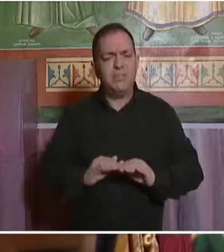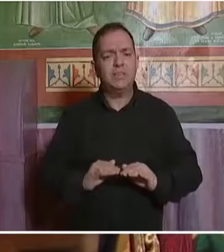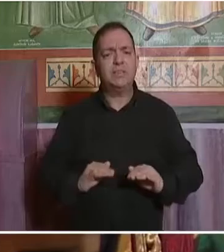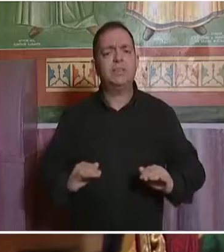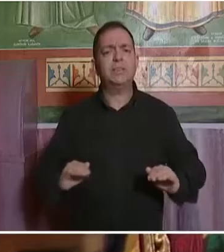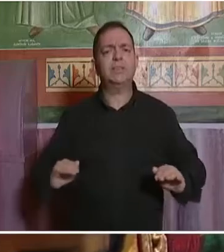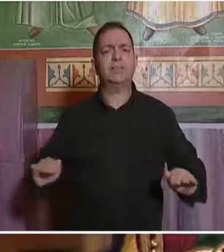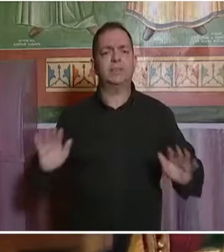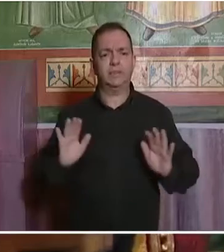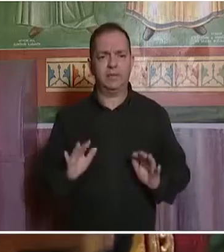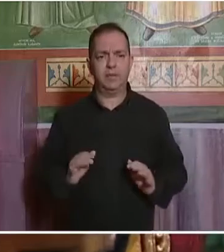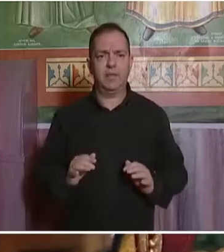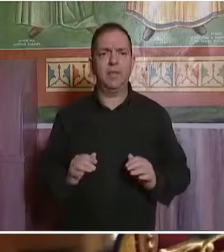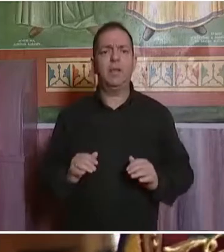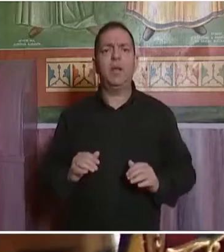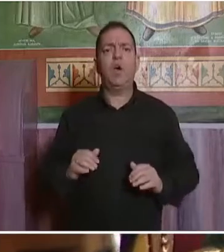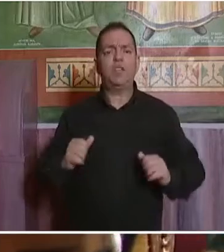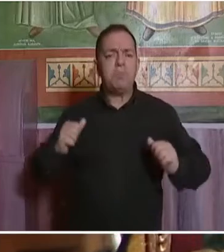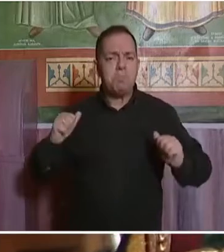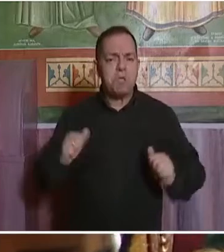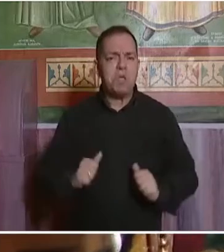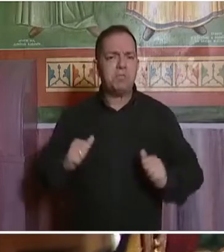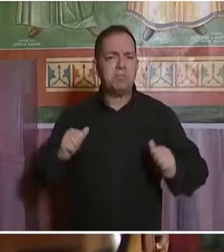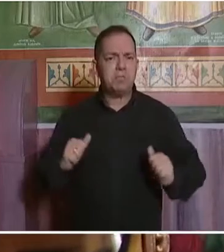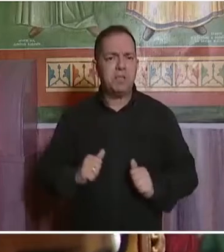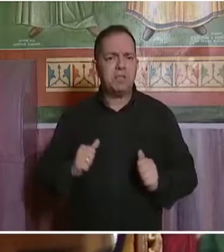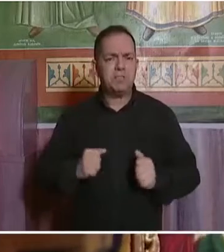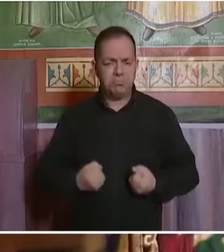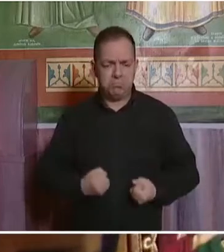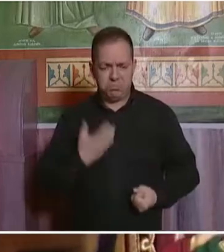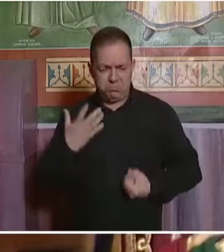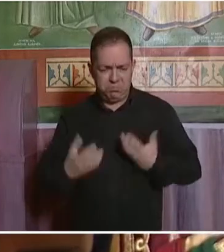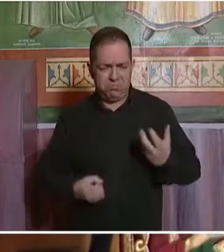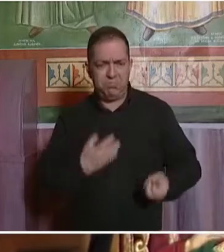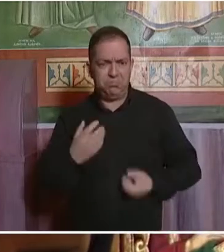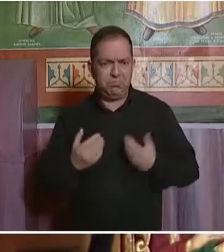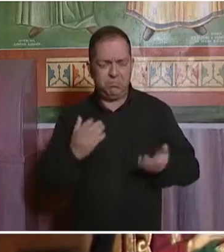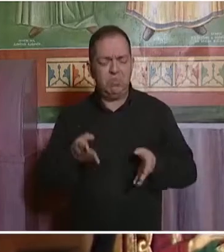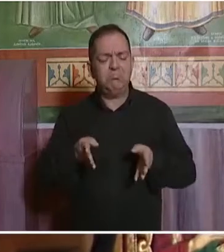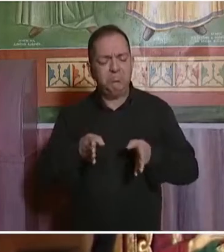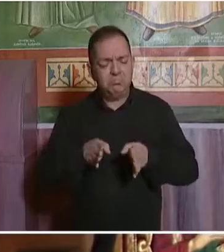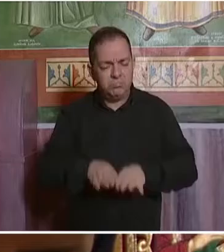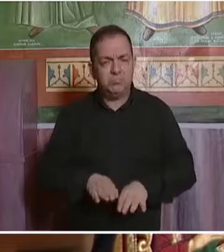πιέζει και την καθιστά ένοχη και βεβαρημένη.